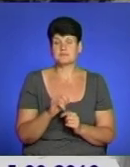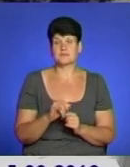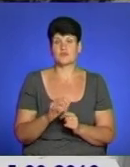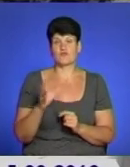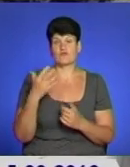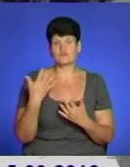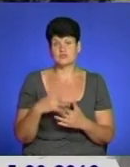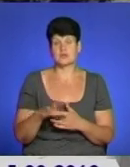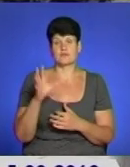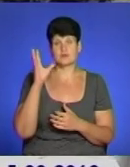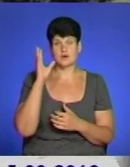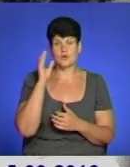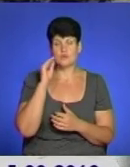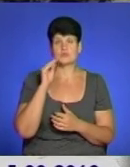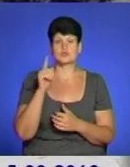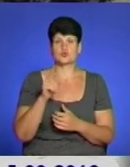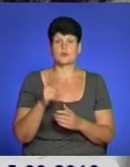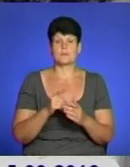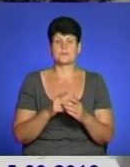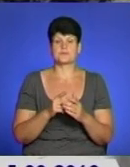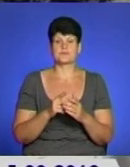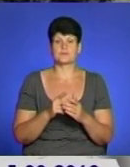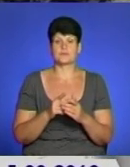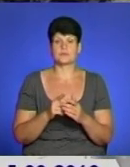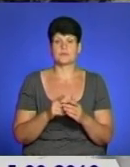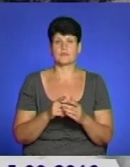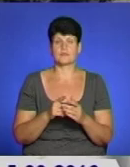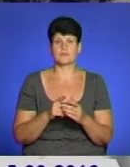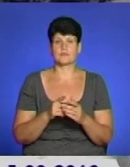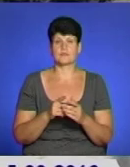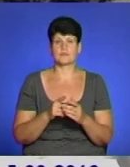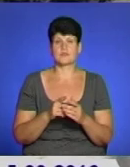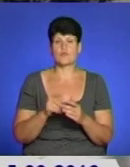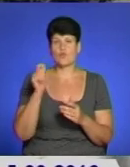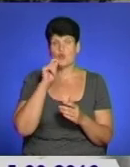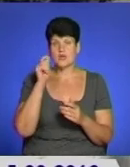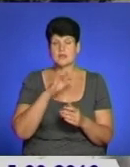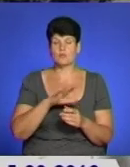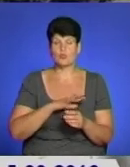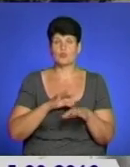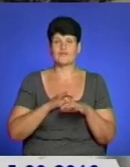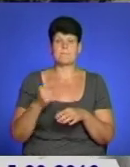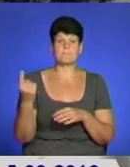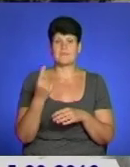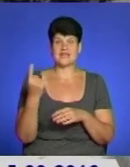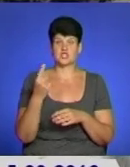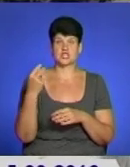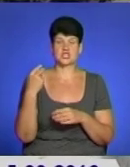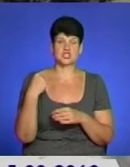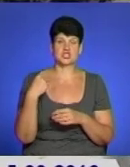вже під егідою проводилася United World Wrestling. В Україні був проведений